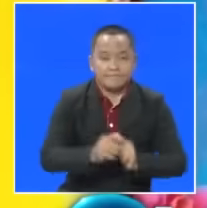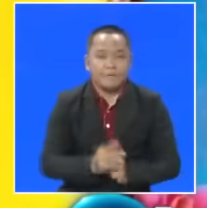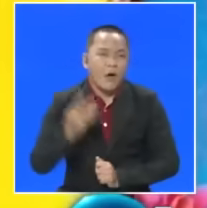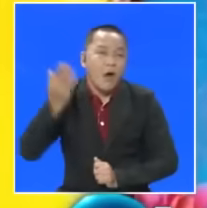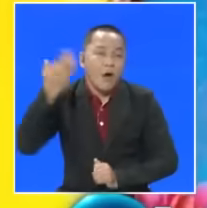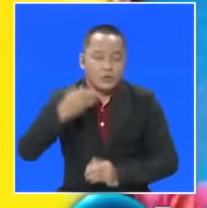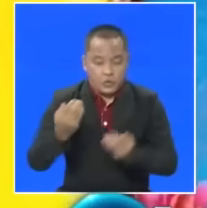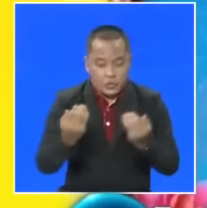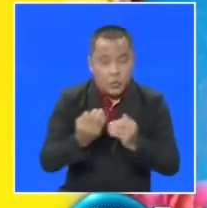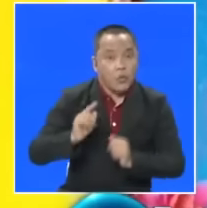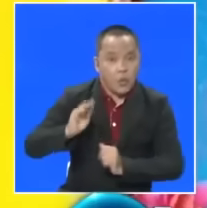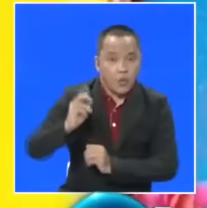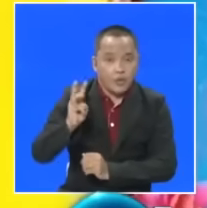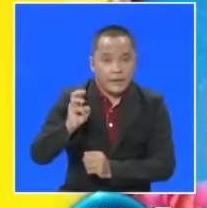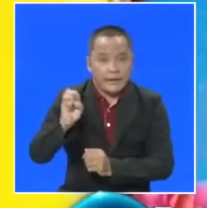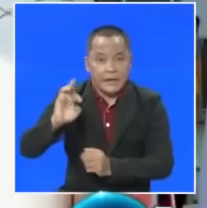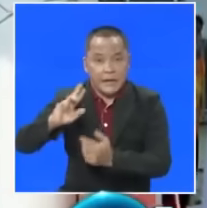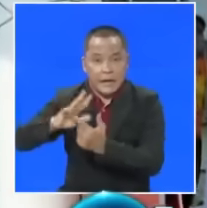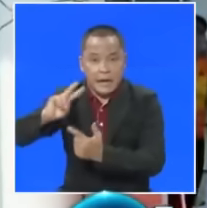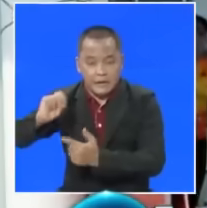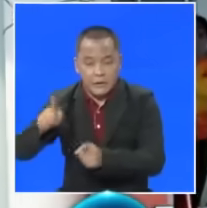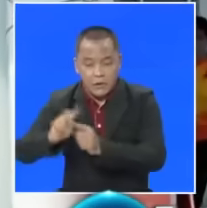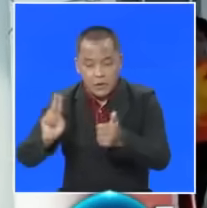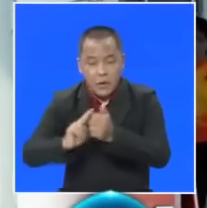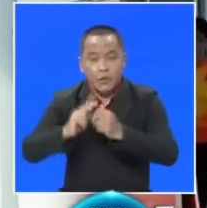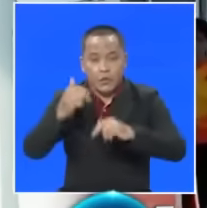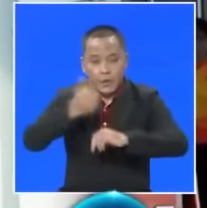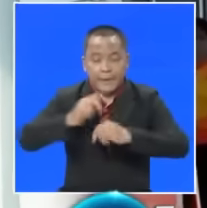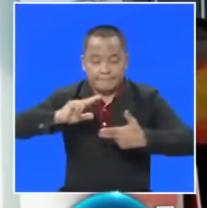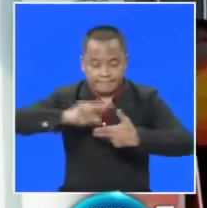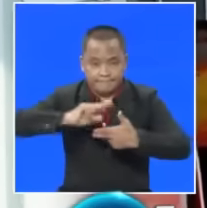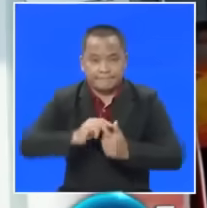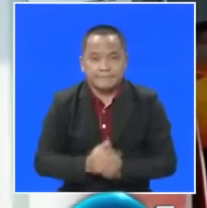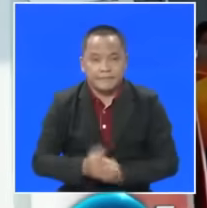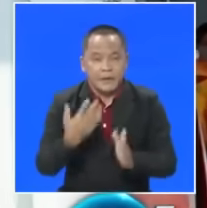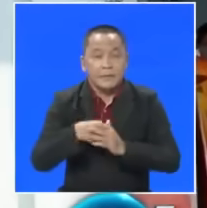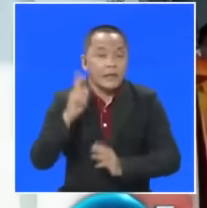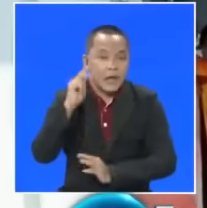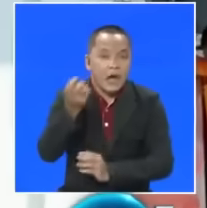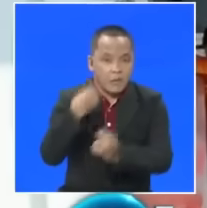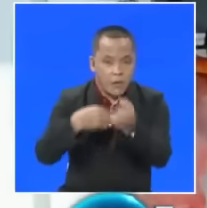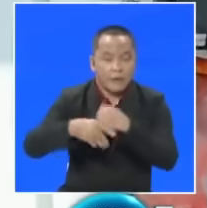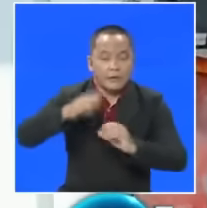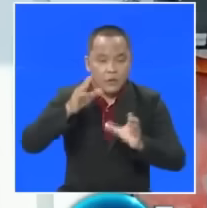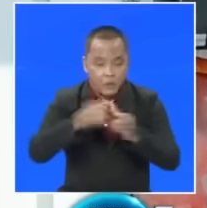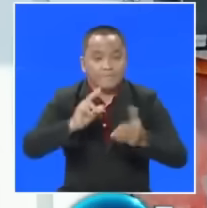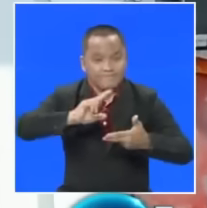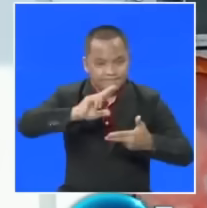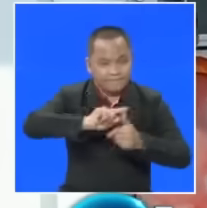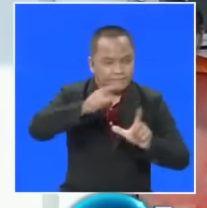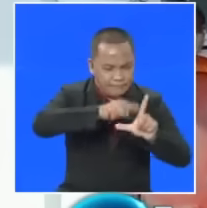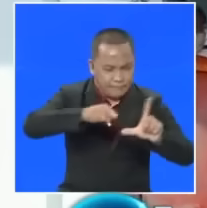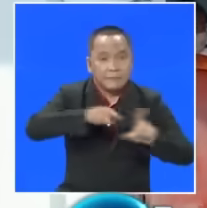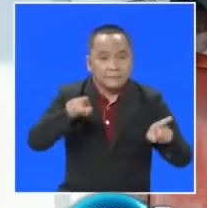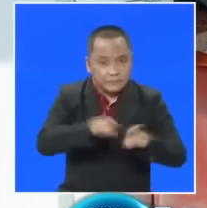าลูกชายของนายวิรัตน์รัตนเศษรองหัวหน้าพรรคพลังประชารัฐที่มีข่าวว่าจะมาลงในฝั่งของก้าวไกลเช่